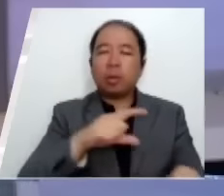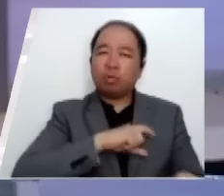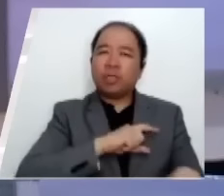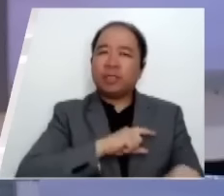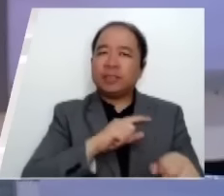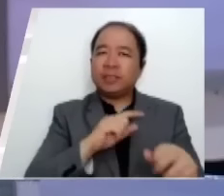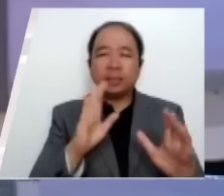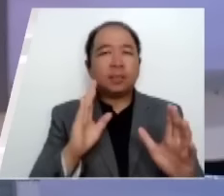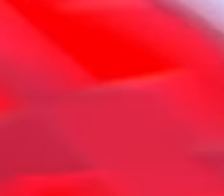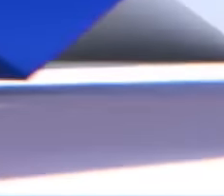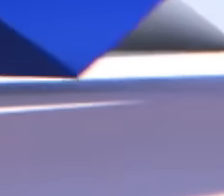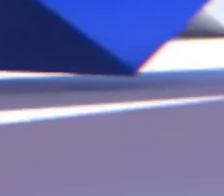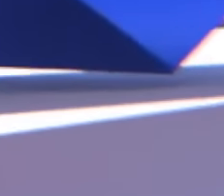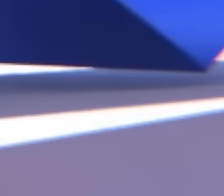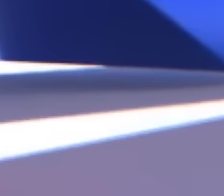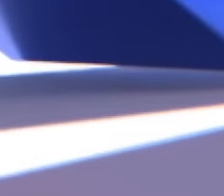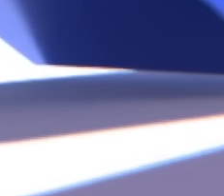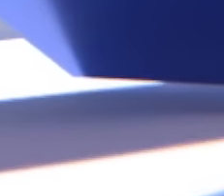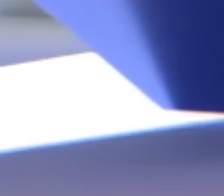si Oscar Oida.